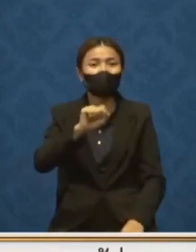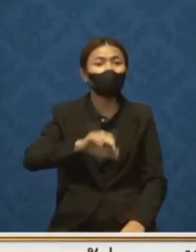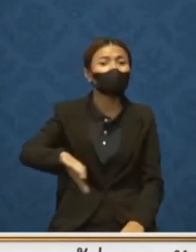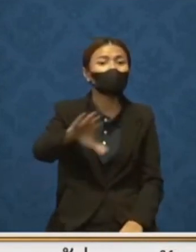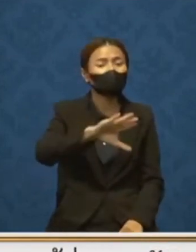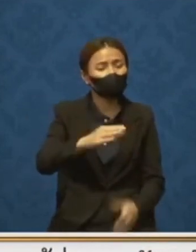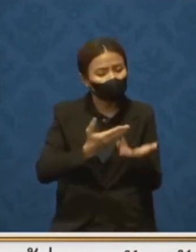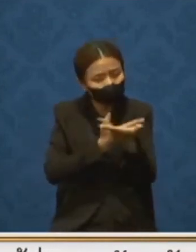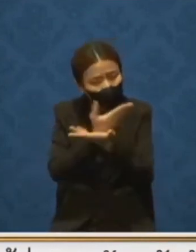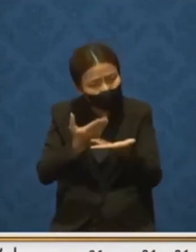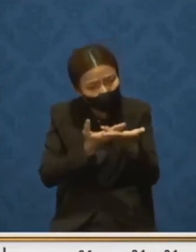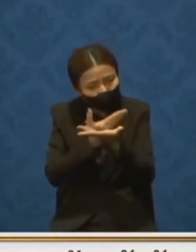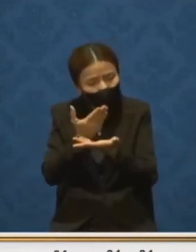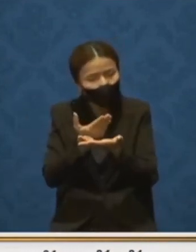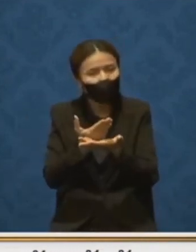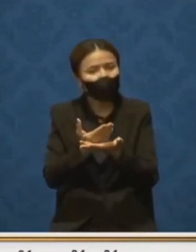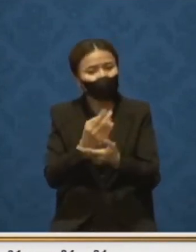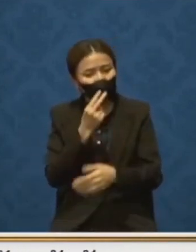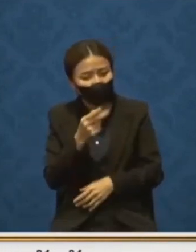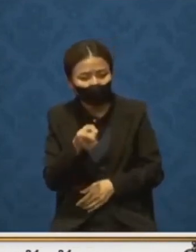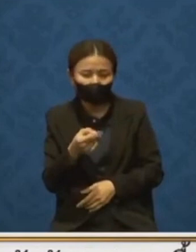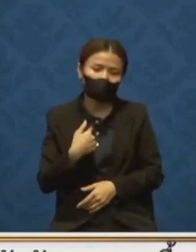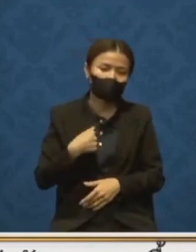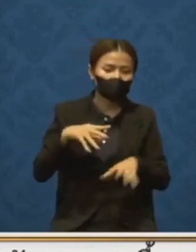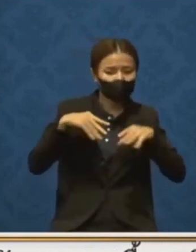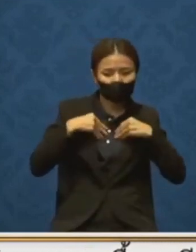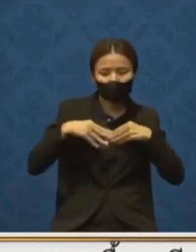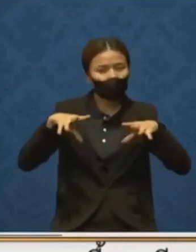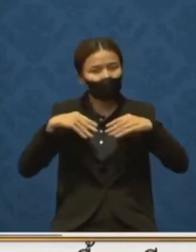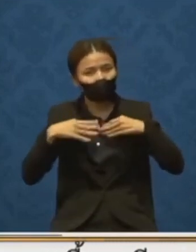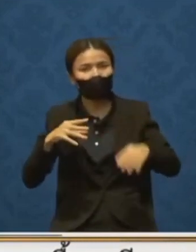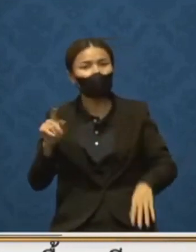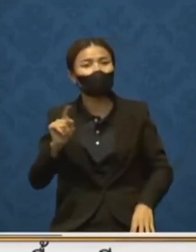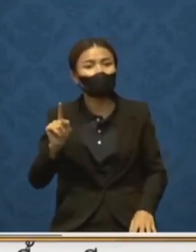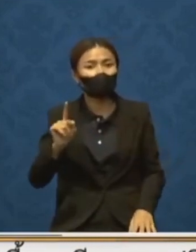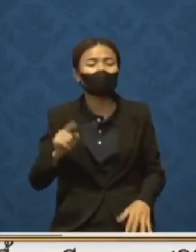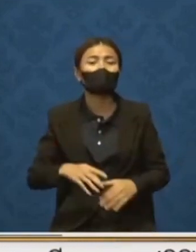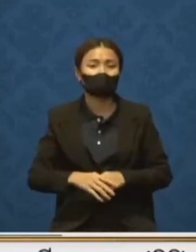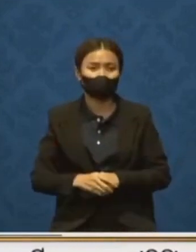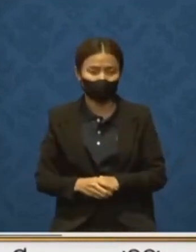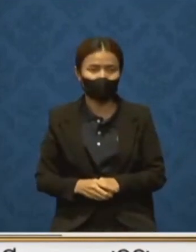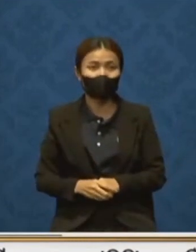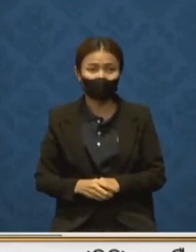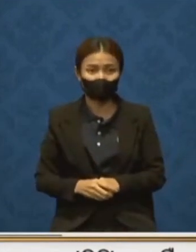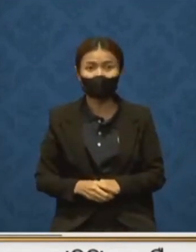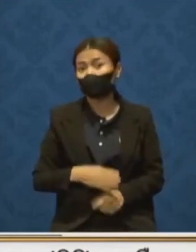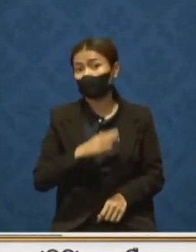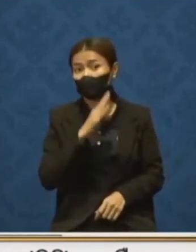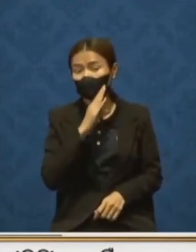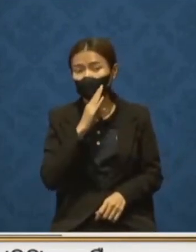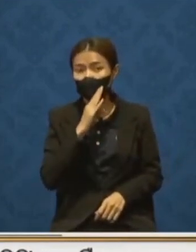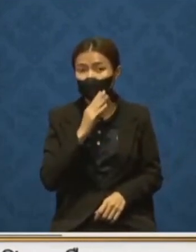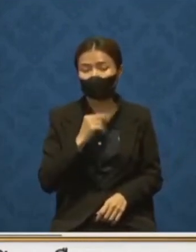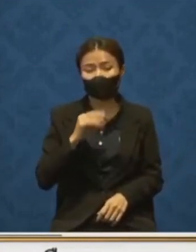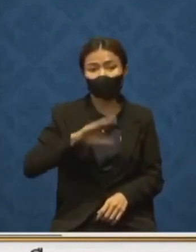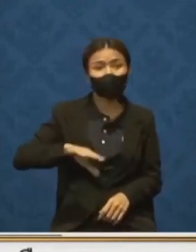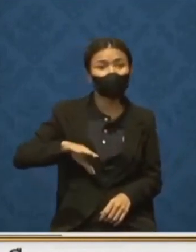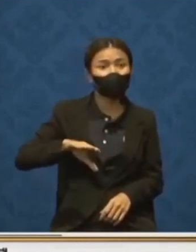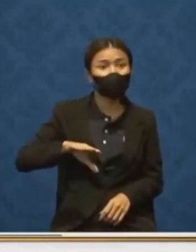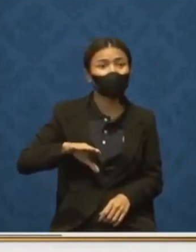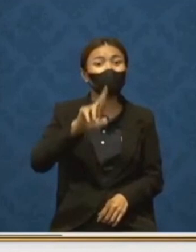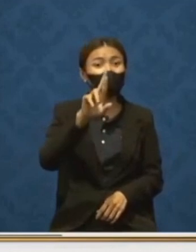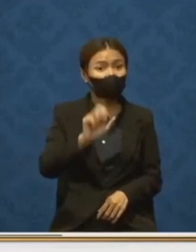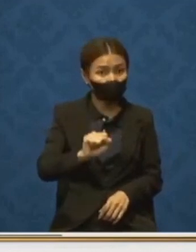ติว่าจะเห็นชอบด้วยกับร่างพระราชบัญญัติฉบับนี้หรือไม่ทั้งนี้หากสภาผู้แทนราษฎรและวุฒิสภ